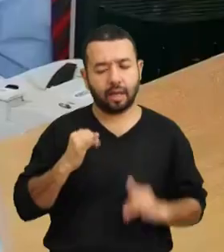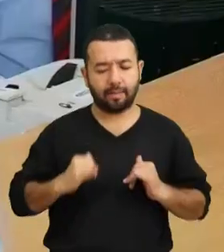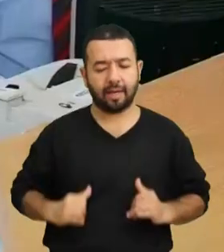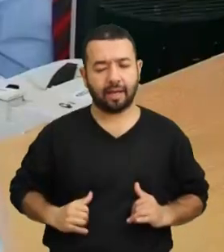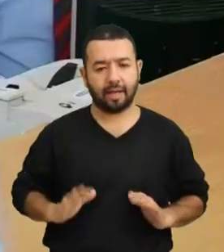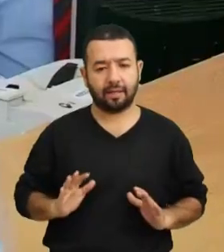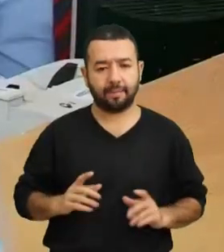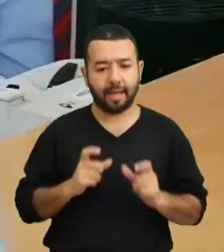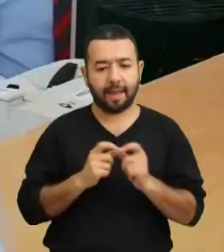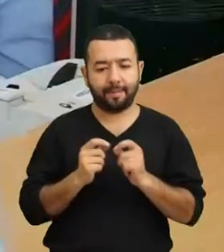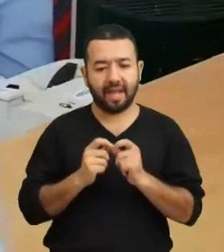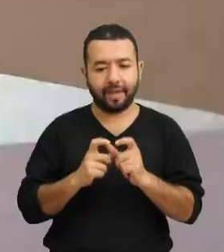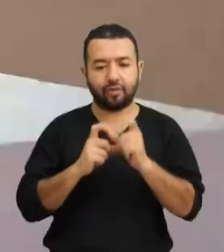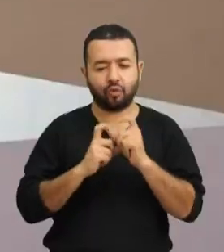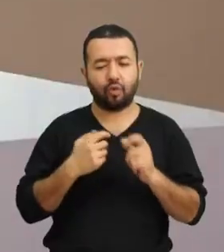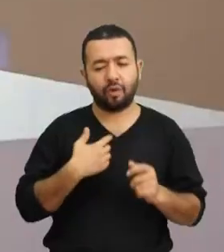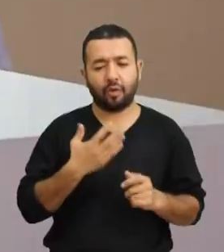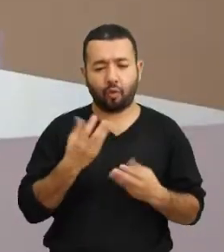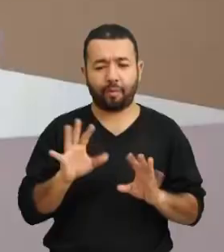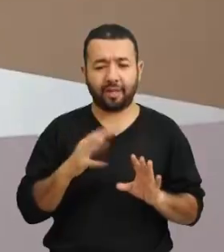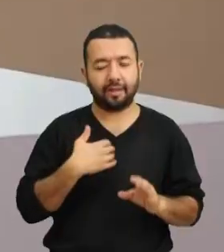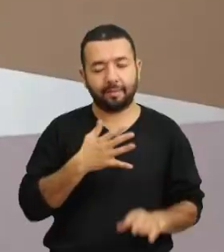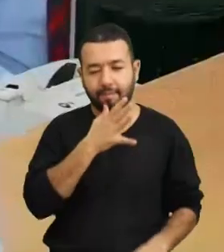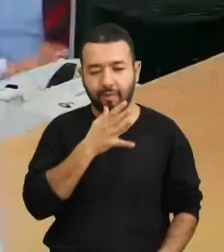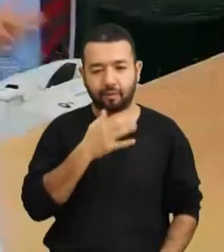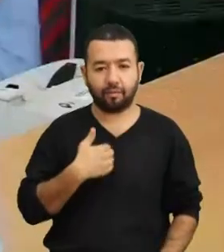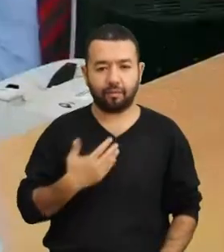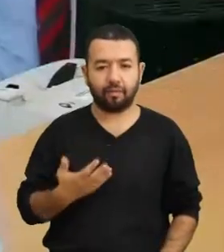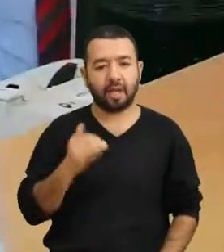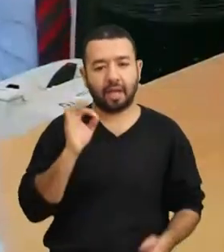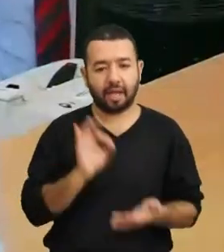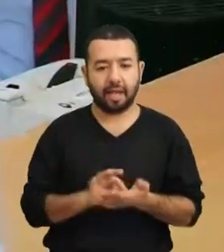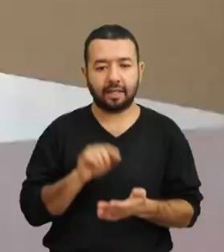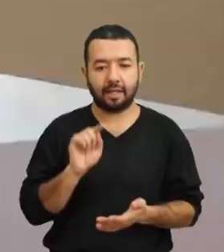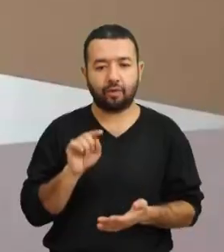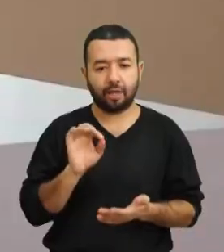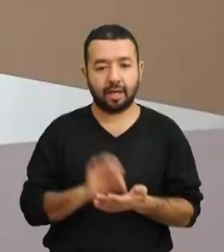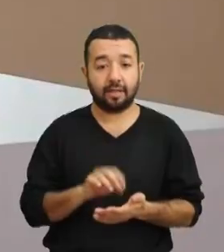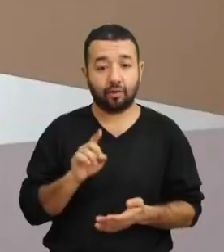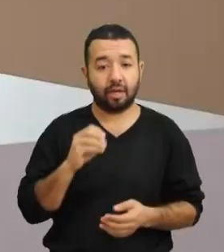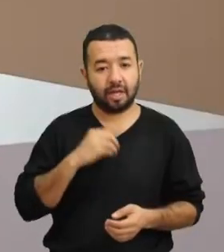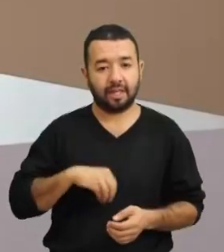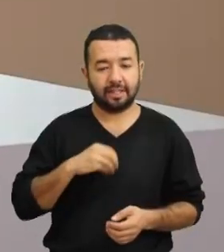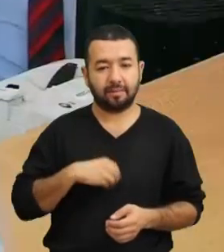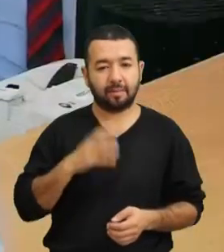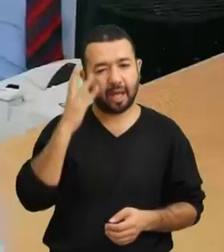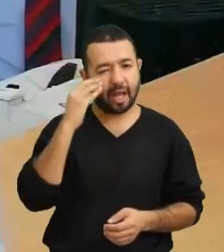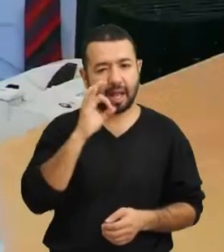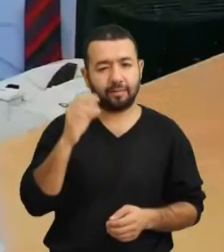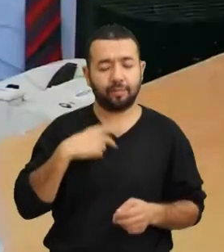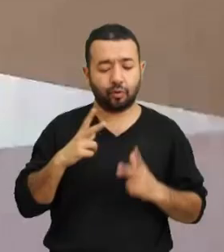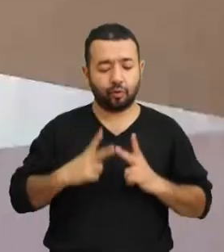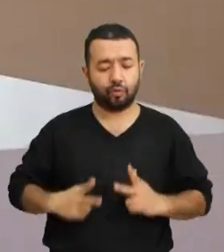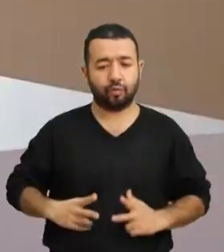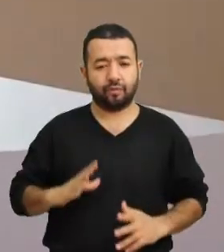rahatım. Bilmece sorusu sormayacağı için rahat rahat gidebilirim. Aynen öyle Nurhancığım. İçimde böyle anlamlandıramadığım bir huzur var